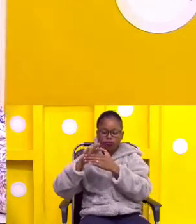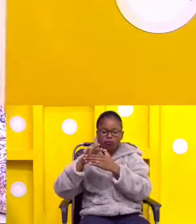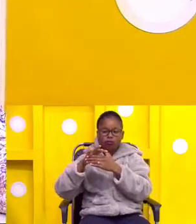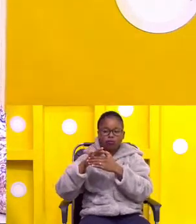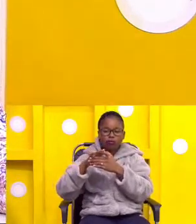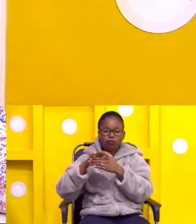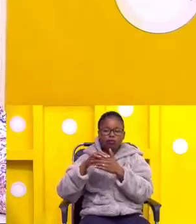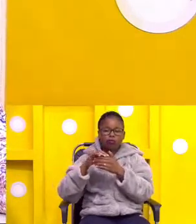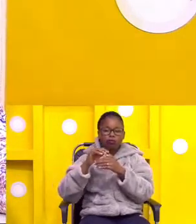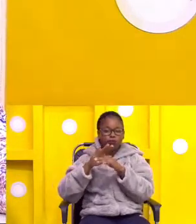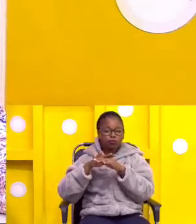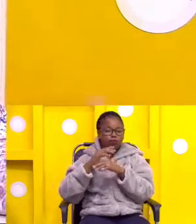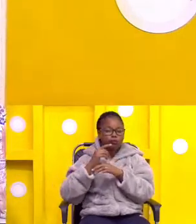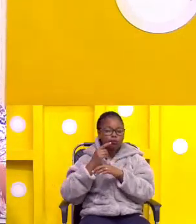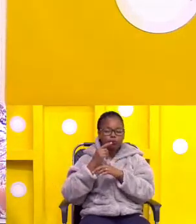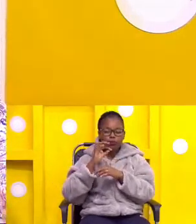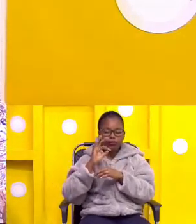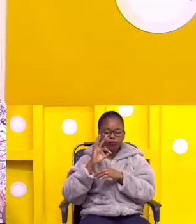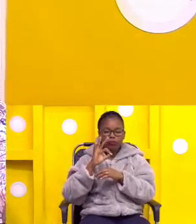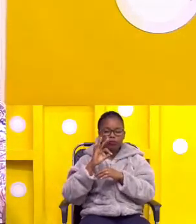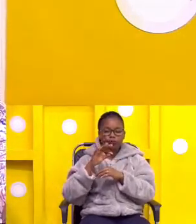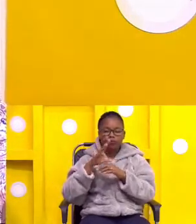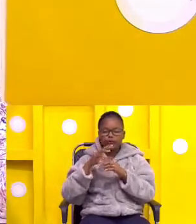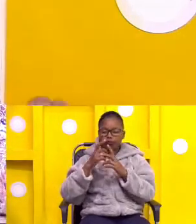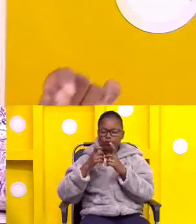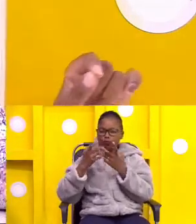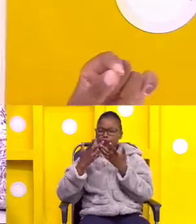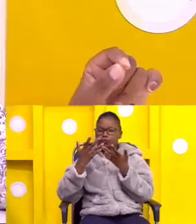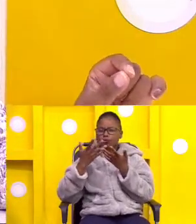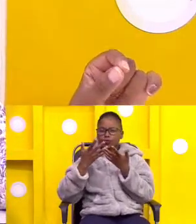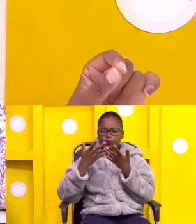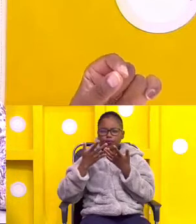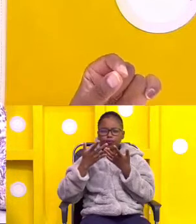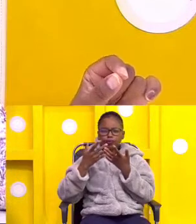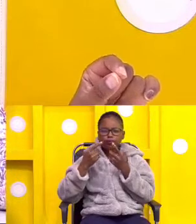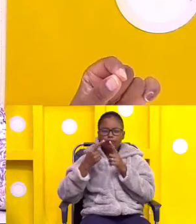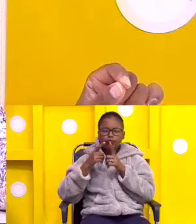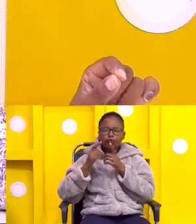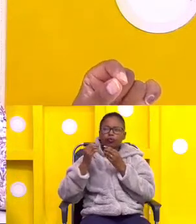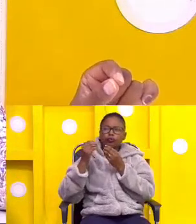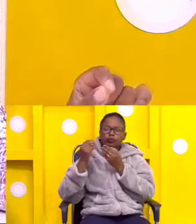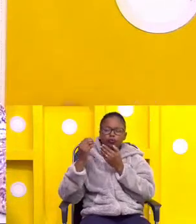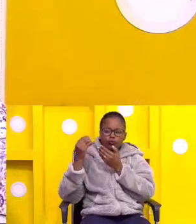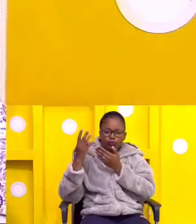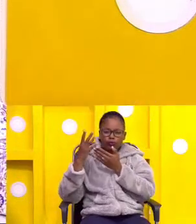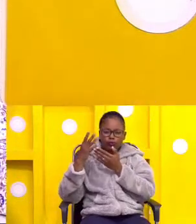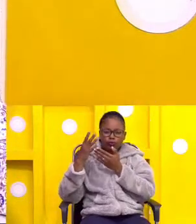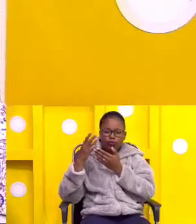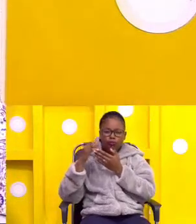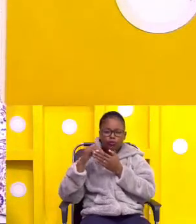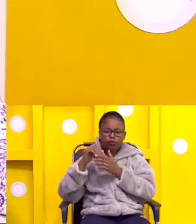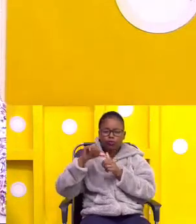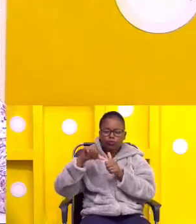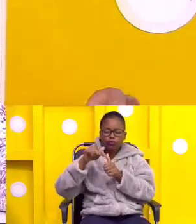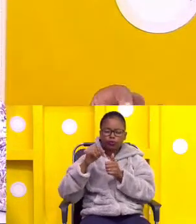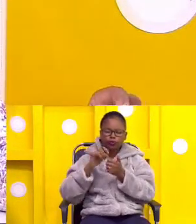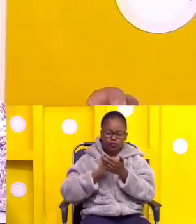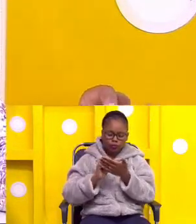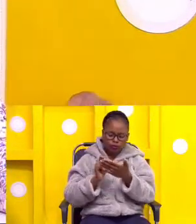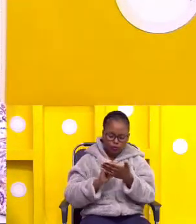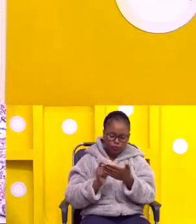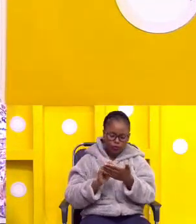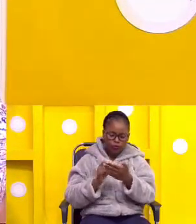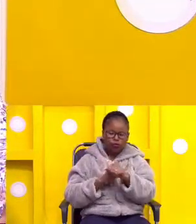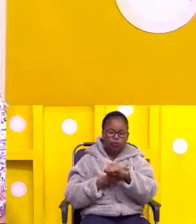kai ya kuihokere maudu magemana ni oligagwo moimire nako no ni tondu ni wehokekire na mathaa ma mukwandiki ni